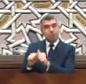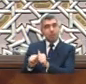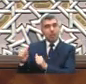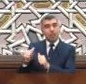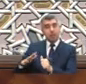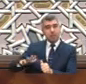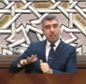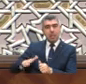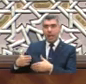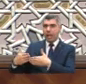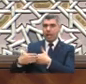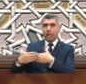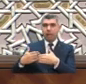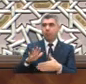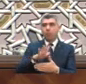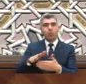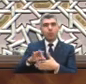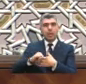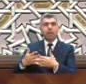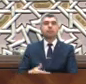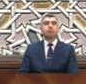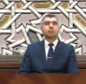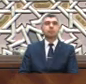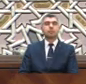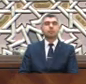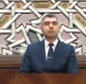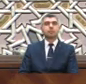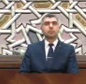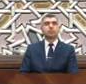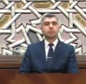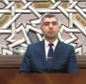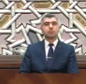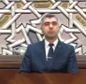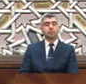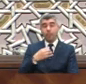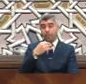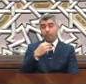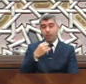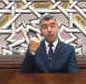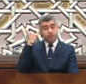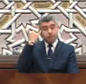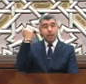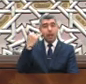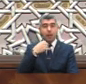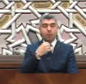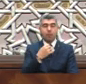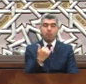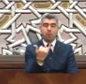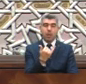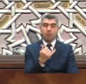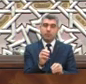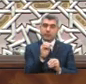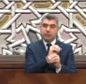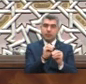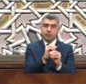قريب حداه كلشي قريب ليه. غادي نمشيو لهاد الآن، عطيتونا واحد الفكرة أننا خصنا نهيئ واحد الدراسة ونعطوها لكم في